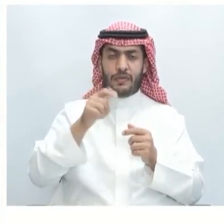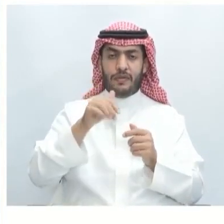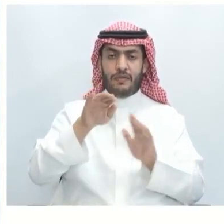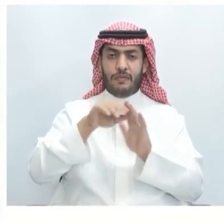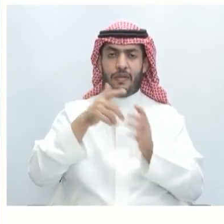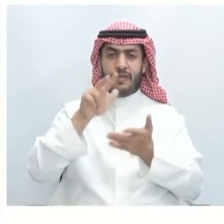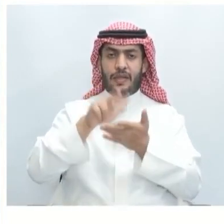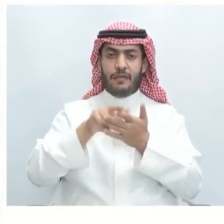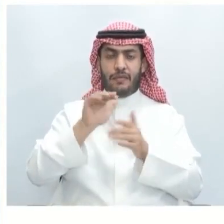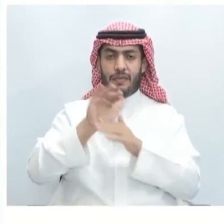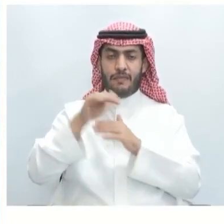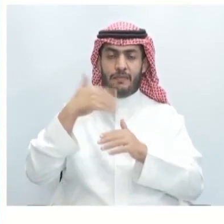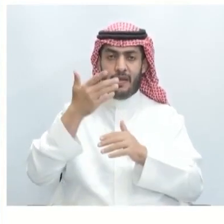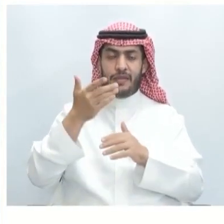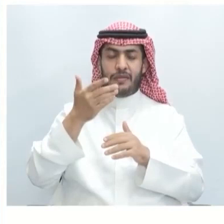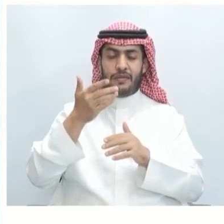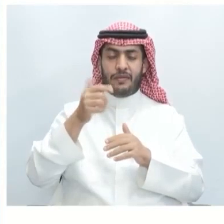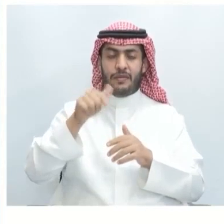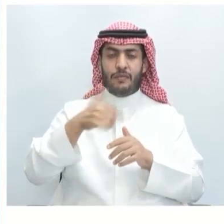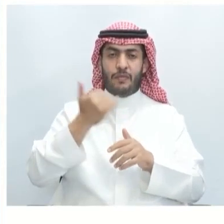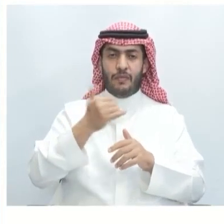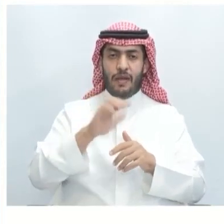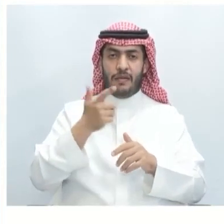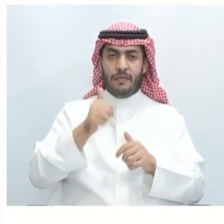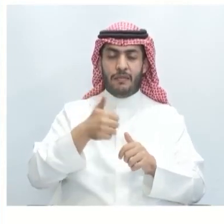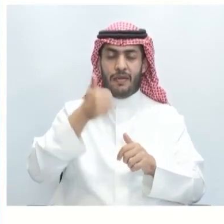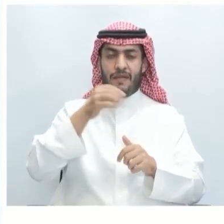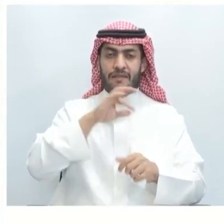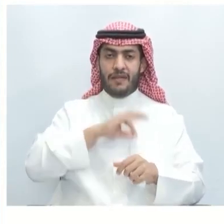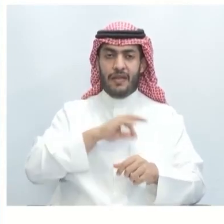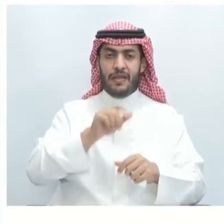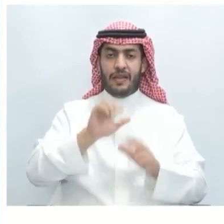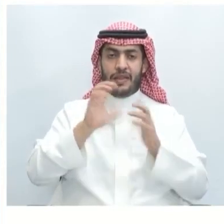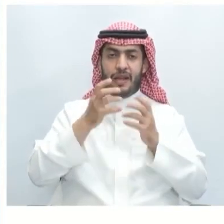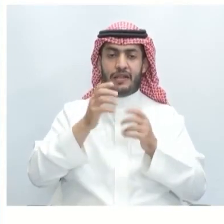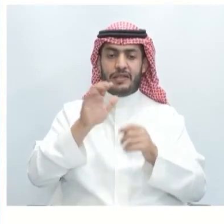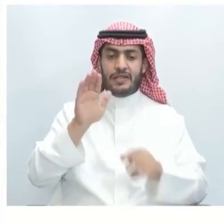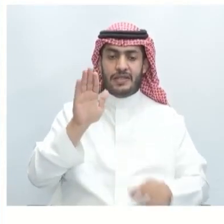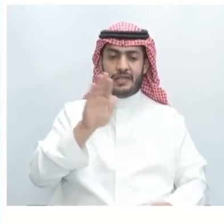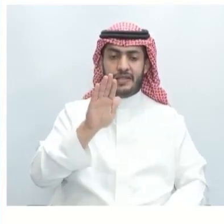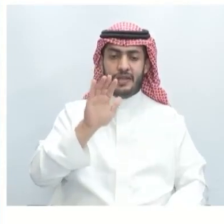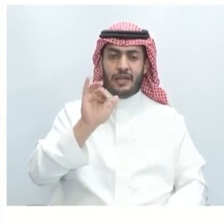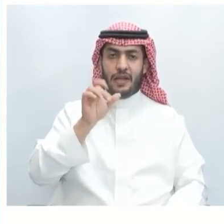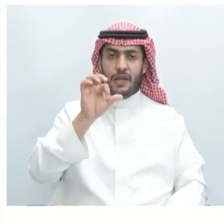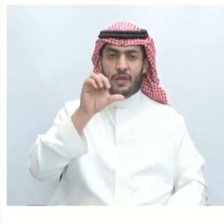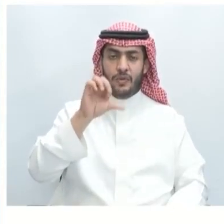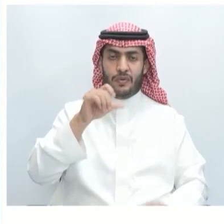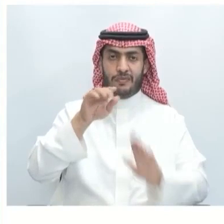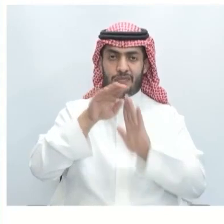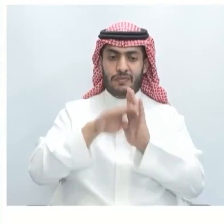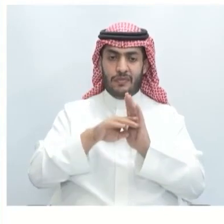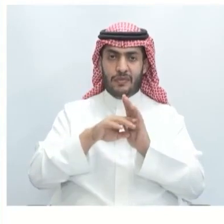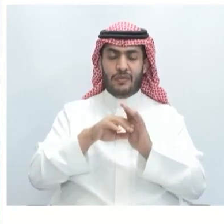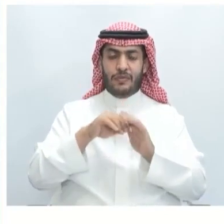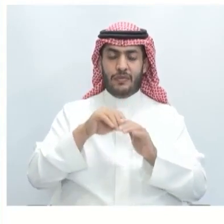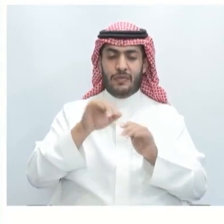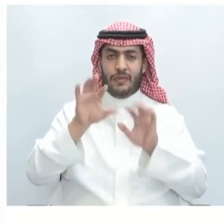سنطبق في الدروس القادمه ولكن يمنا كيف تقوم بالاستفاده من اداره السيناريو اذا ادخلنا السيناريوهات بعد ذلك قمنا